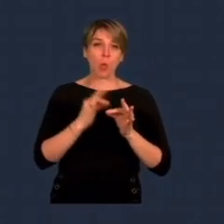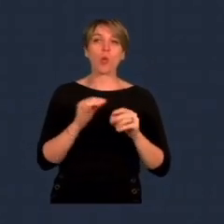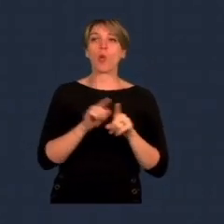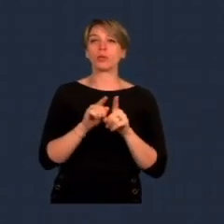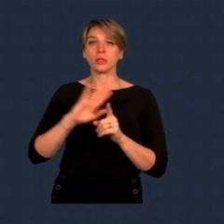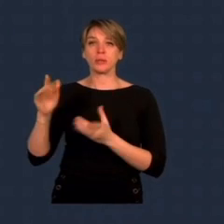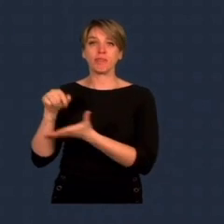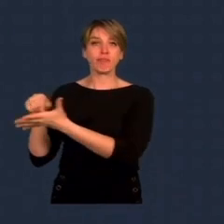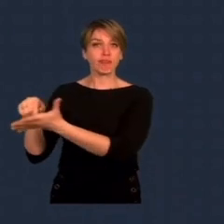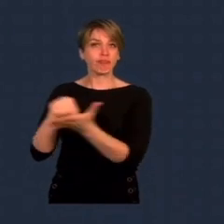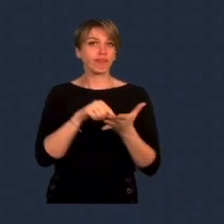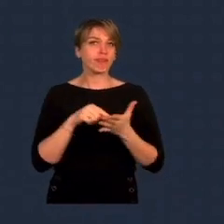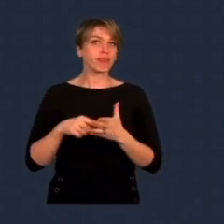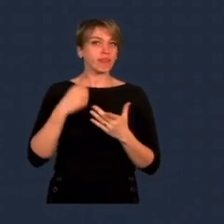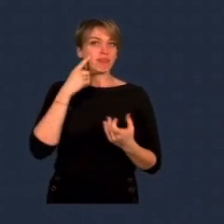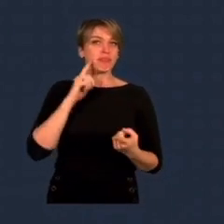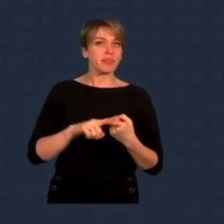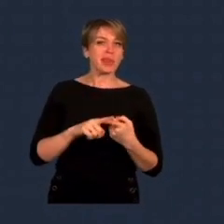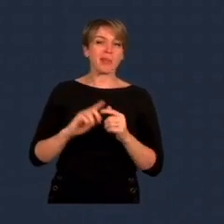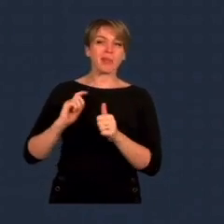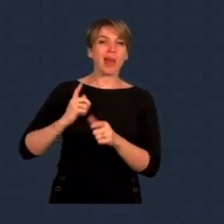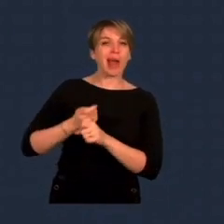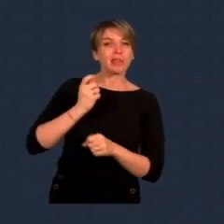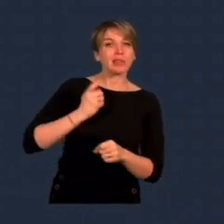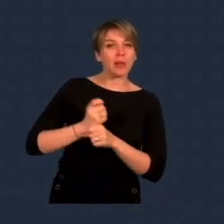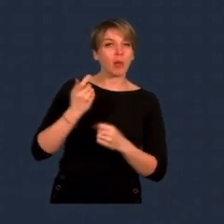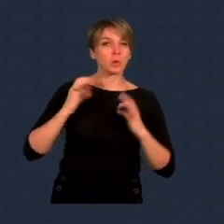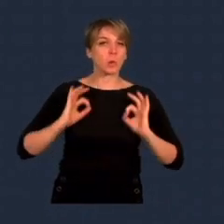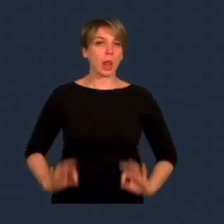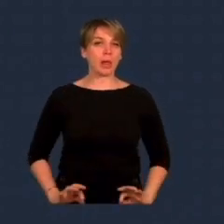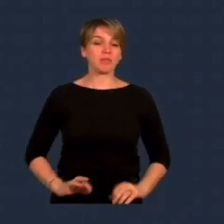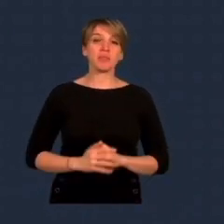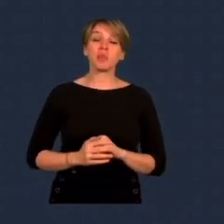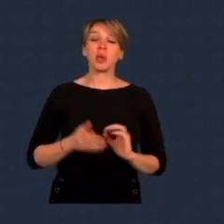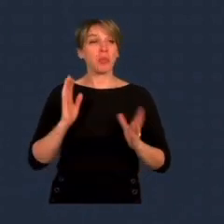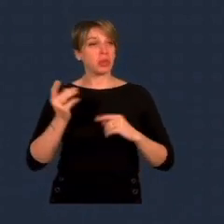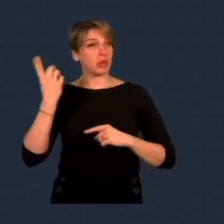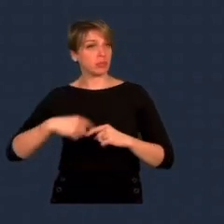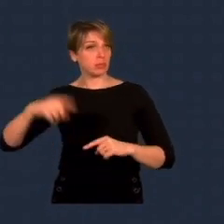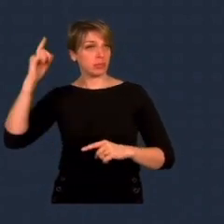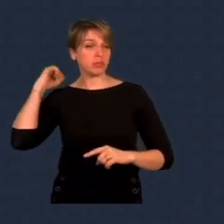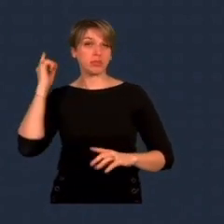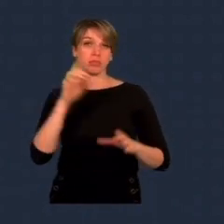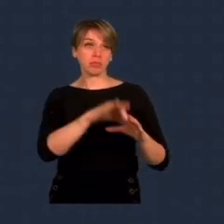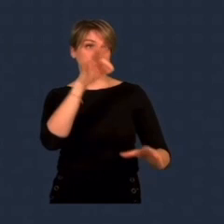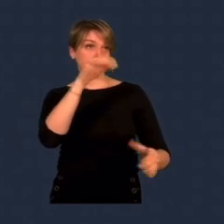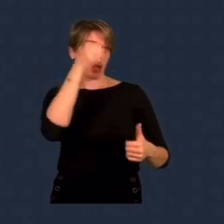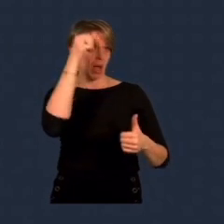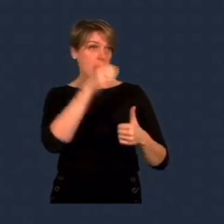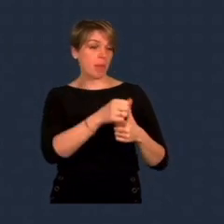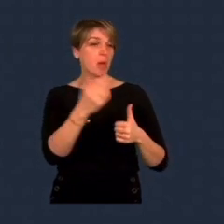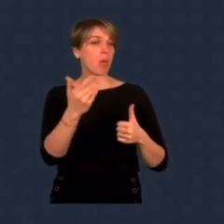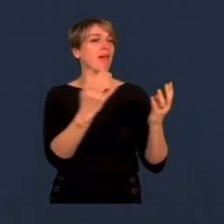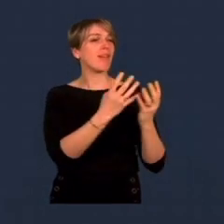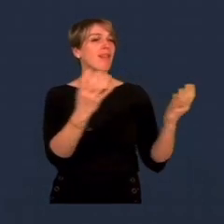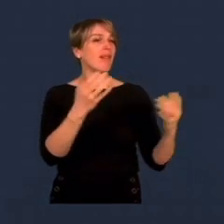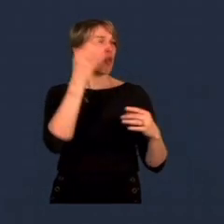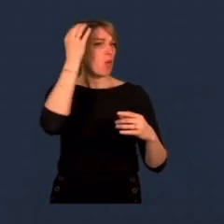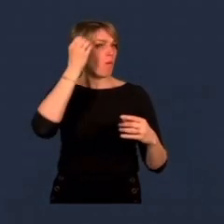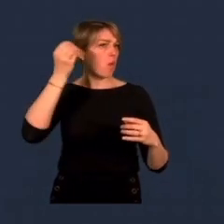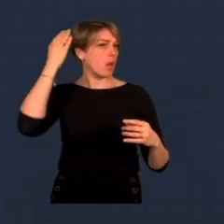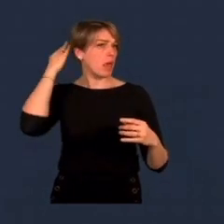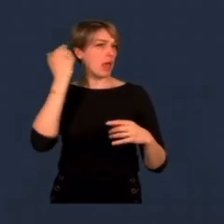de harcèlement scolaire. Alors pour ceux qui étaient dans la précédente mandature, vous vous souvenez que la majorité de Laurent Wauquiez